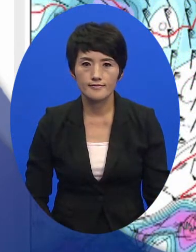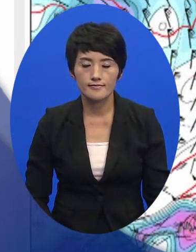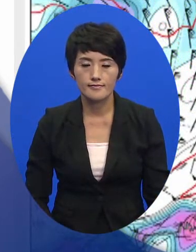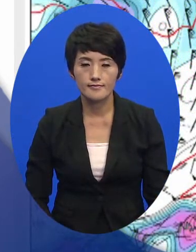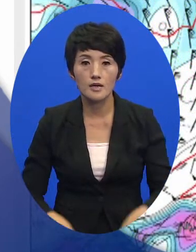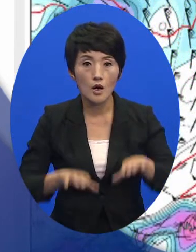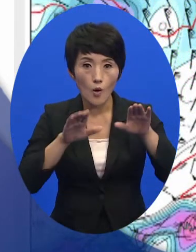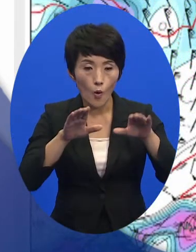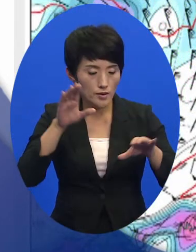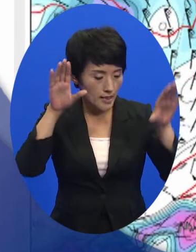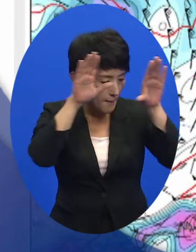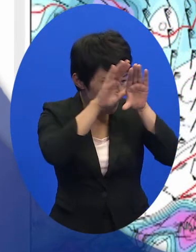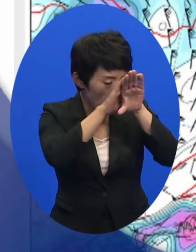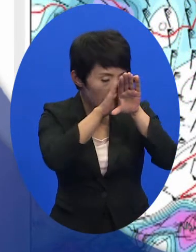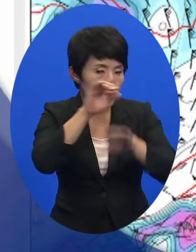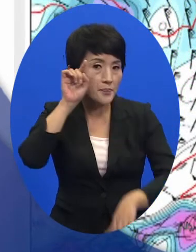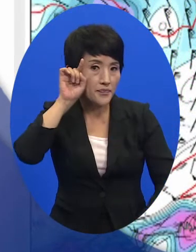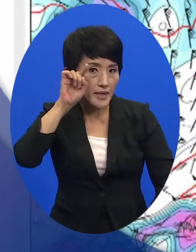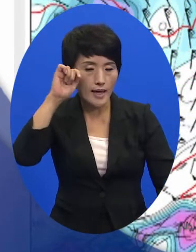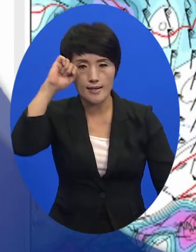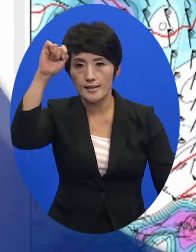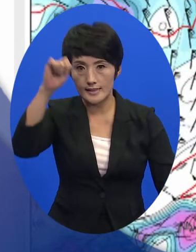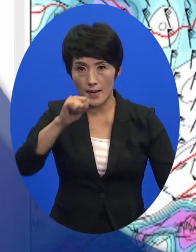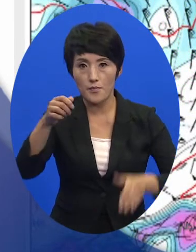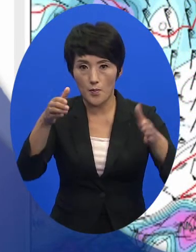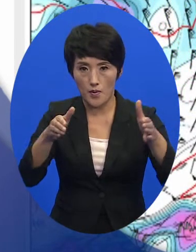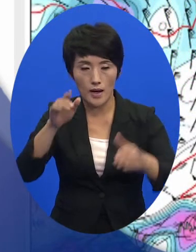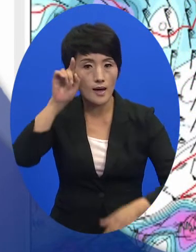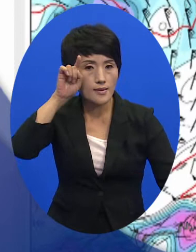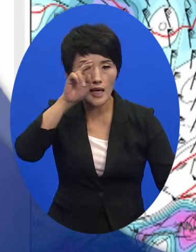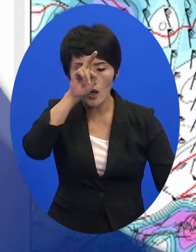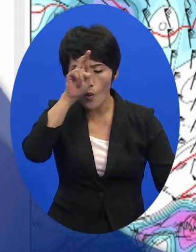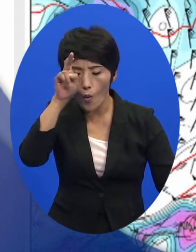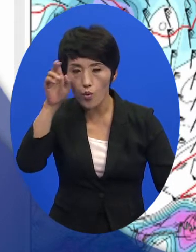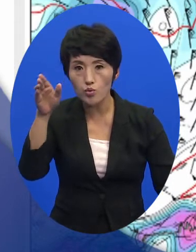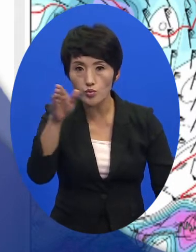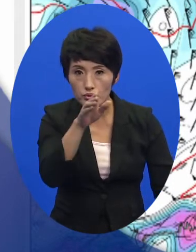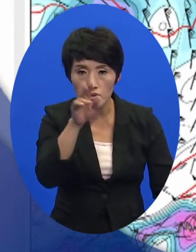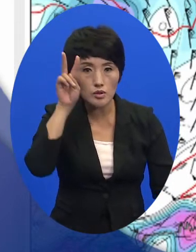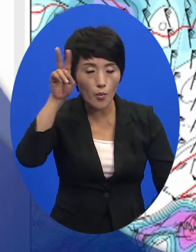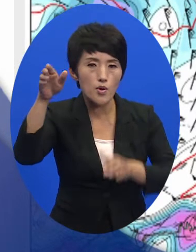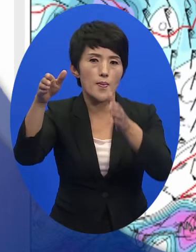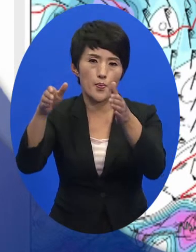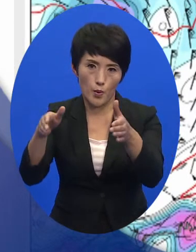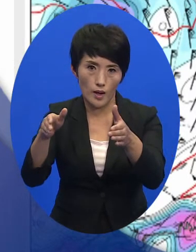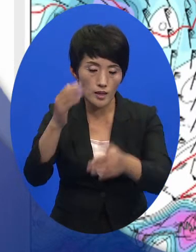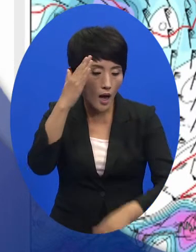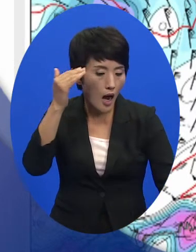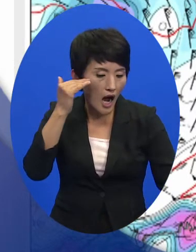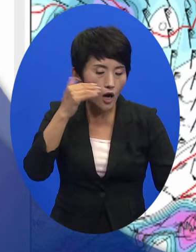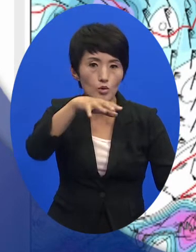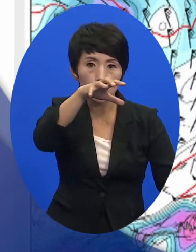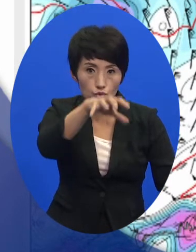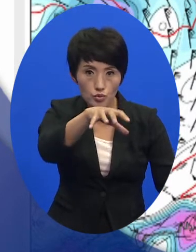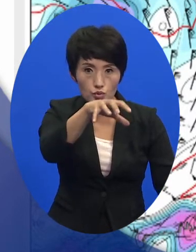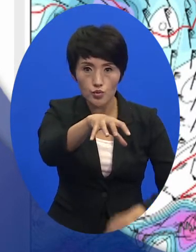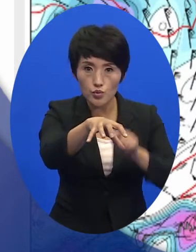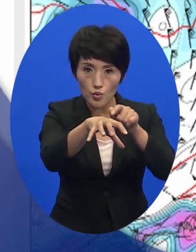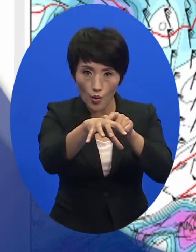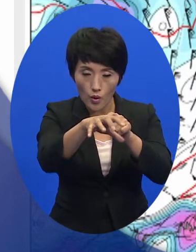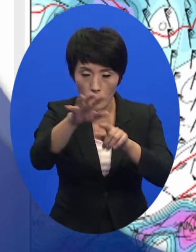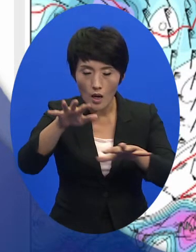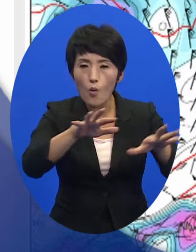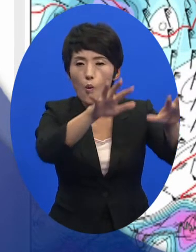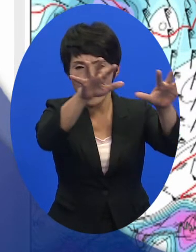오늘 밤 에서 내일 새벽과 내일로부터 모래 사이의 우리나라 부분으로 강한 팔 산장이